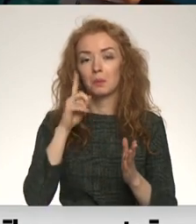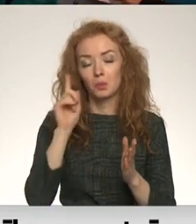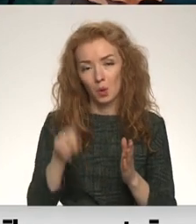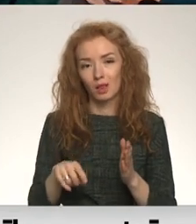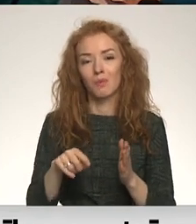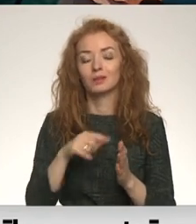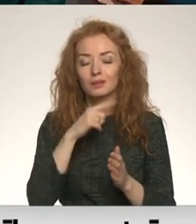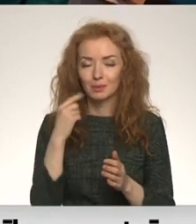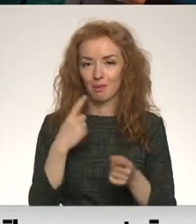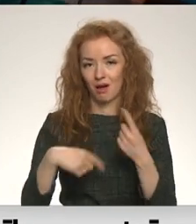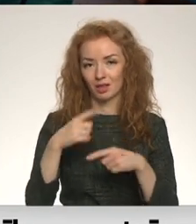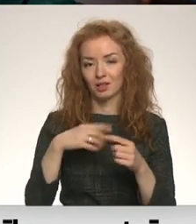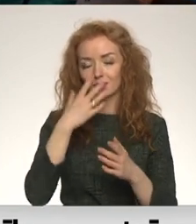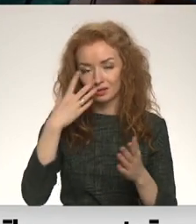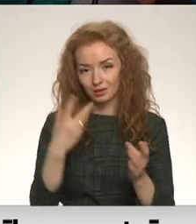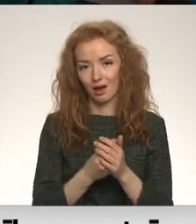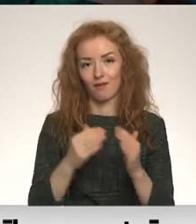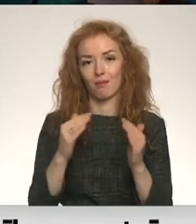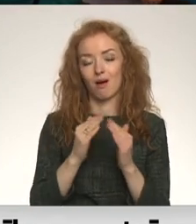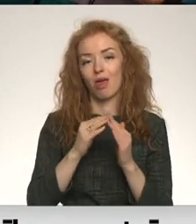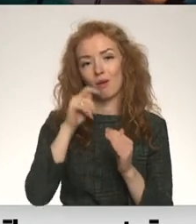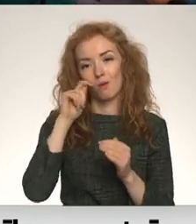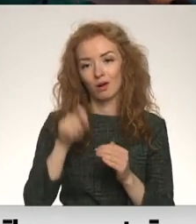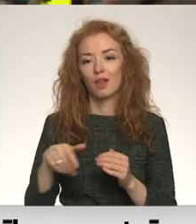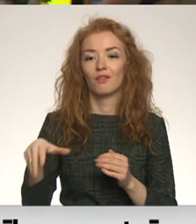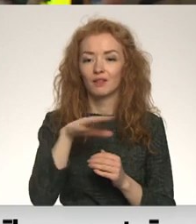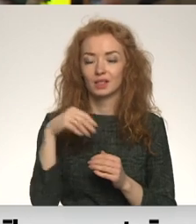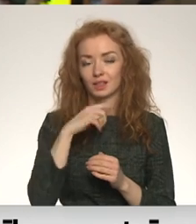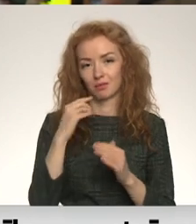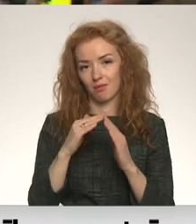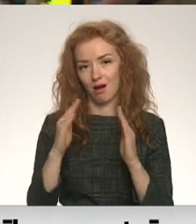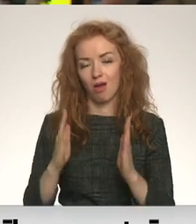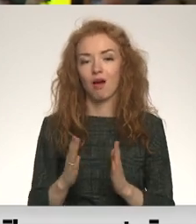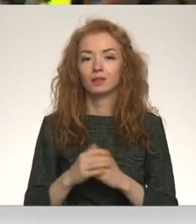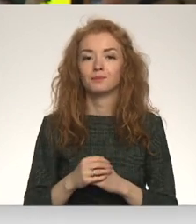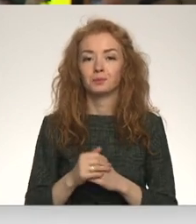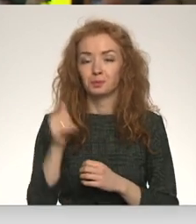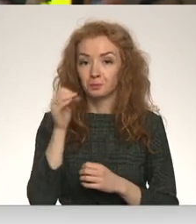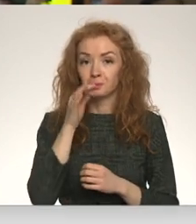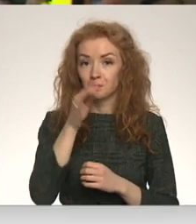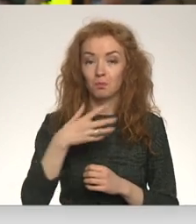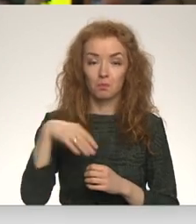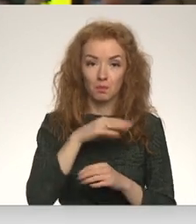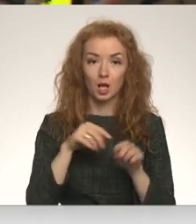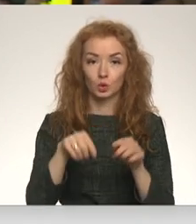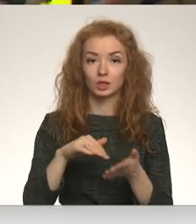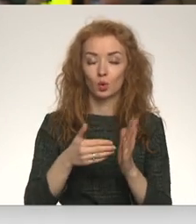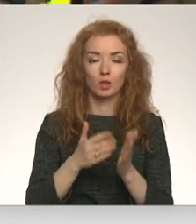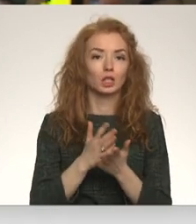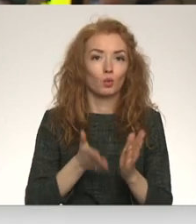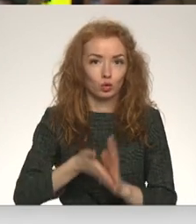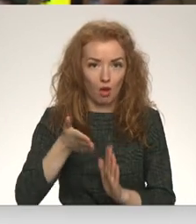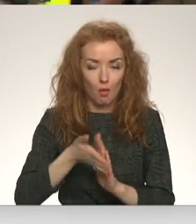kad vēlamies atgriezties savās mājās. Visi grib mājās. Mūsu skatījumā, ka mēs esam to situāciju normalizējuši, mēs